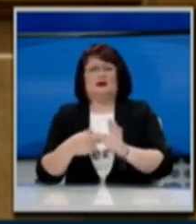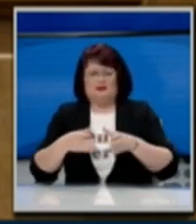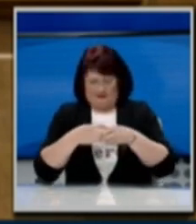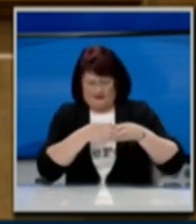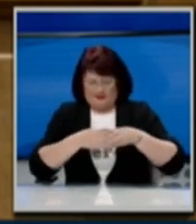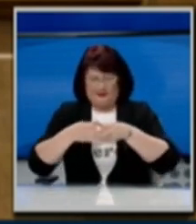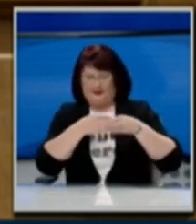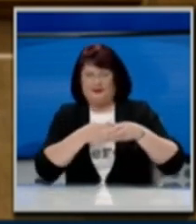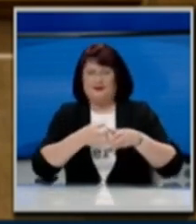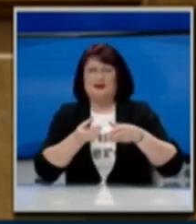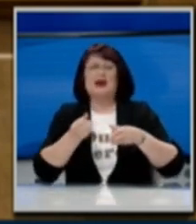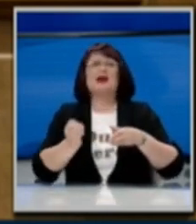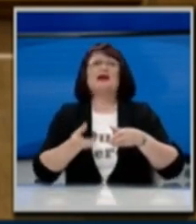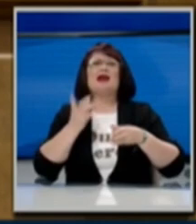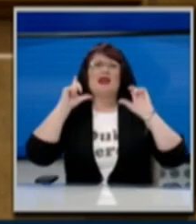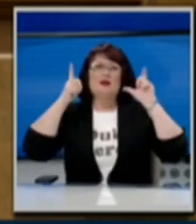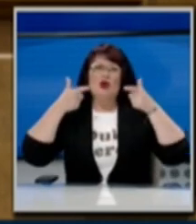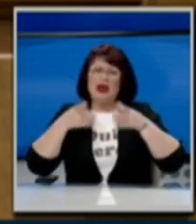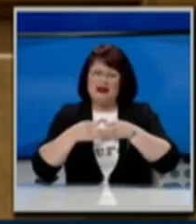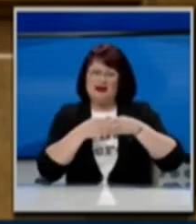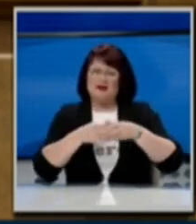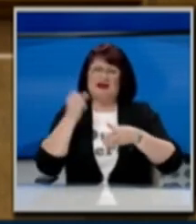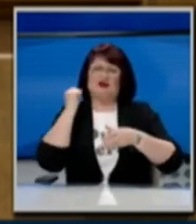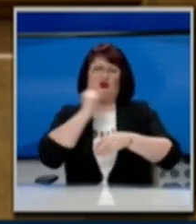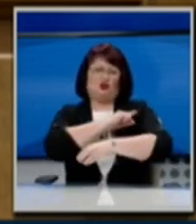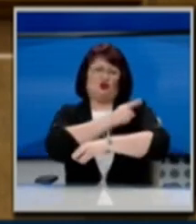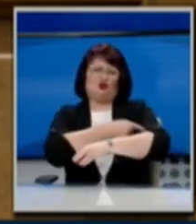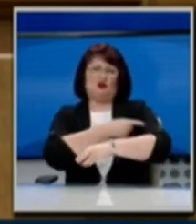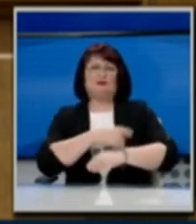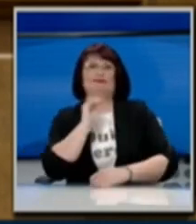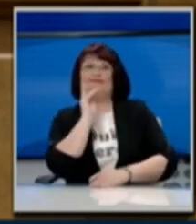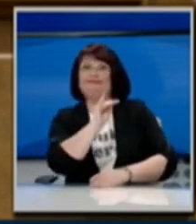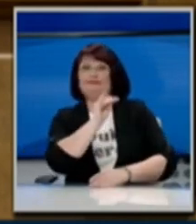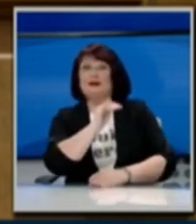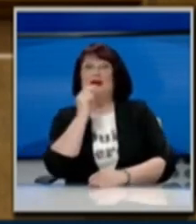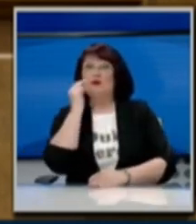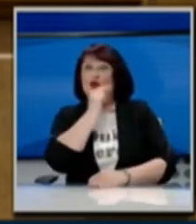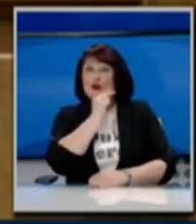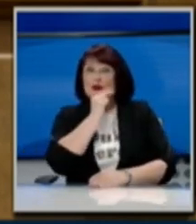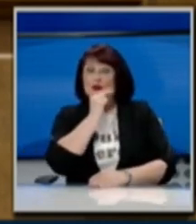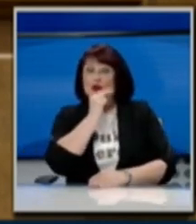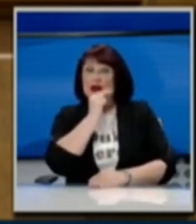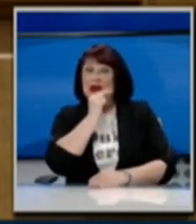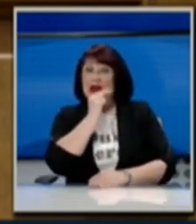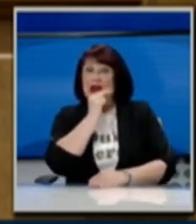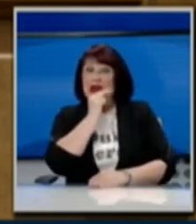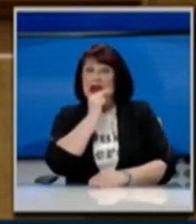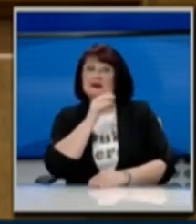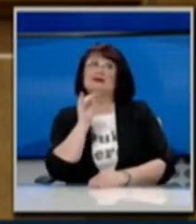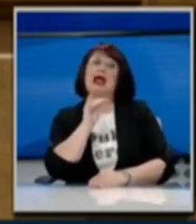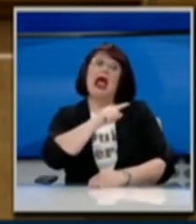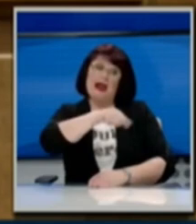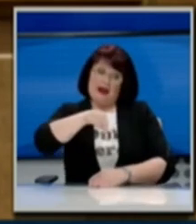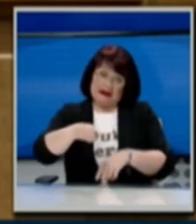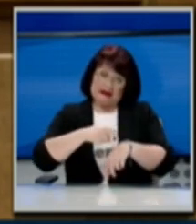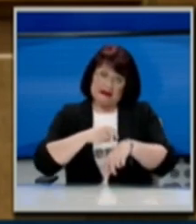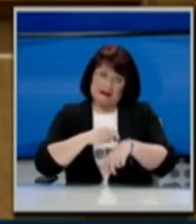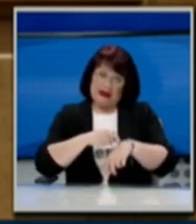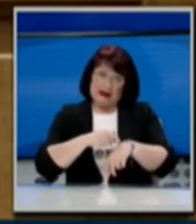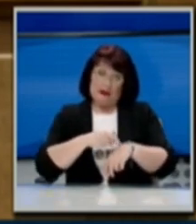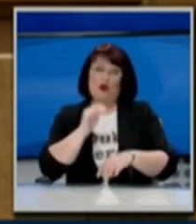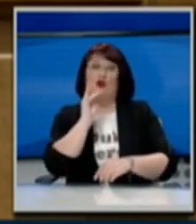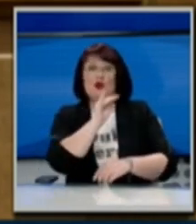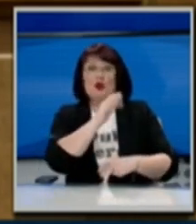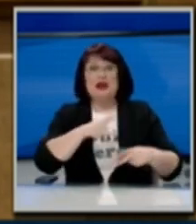κομματικής παρουσίας. Δεν είναι ώρα, κύριε Πρωθυπουργέ, θα έλεγα αν ήταν παρόν ο Πρωθυπουργός, κύριοι